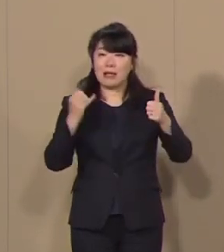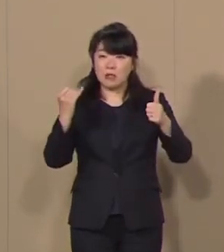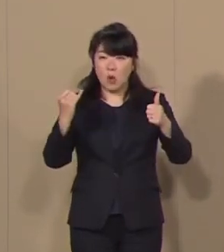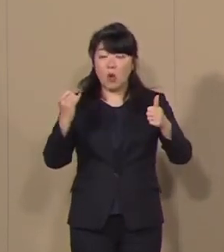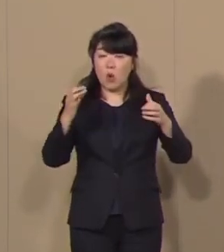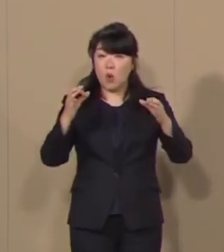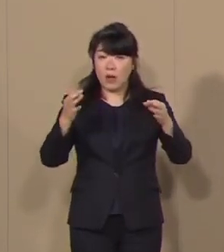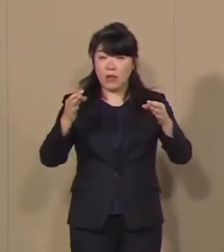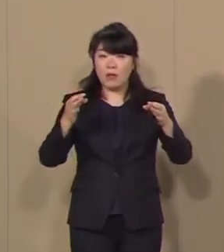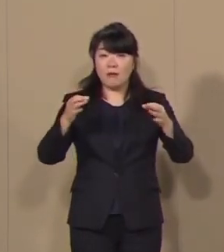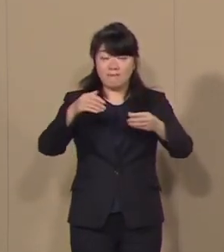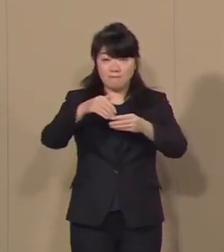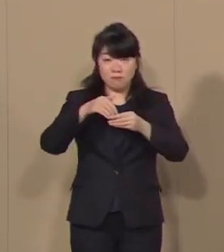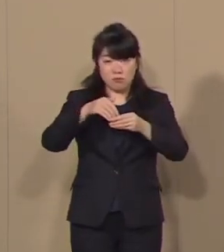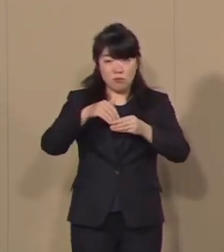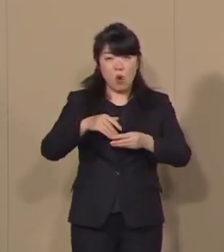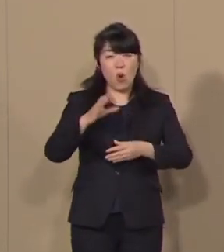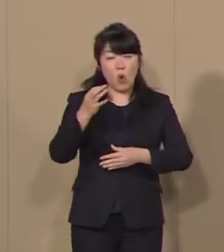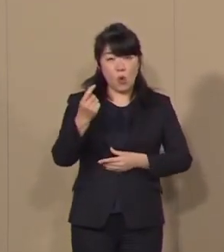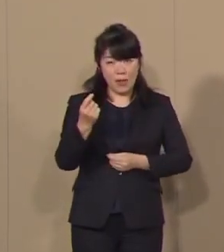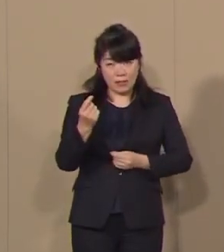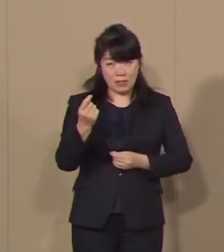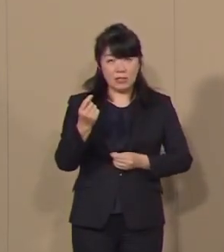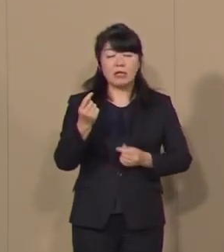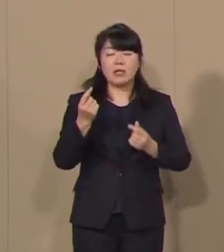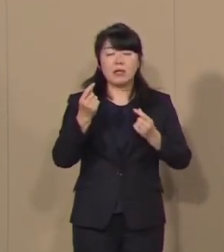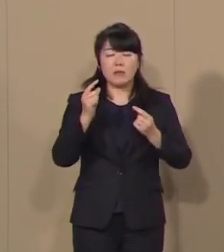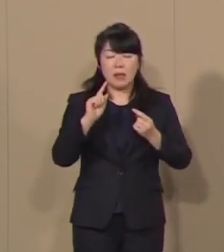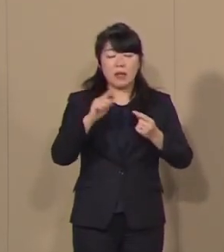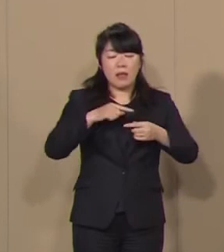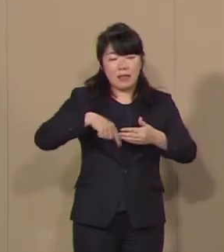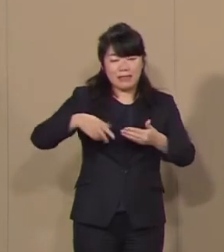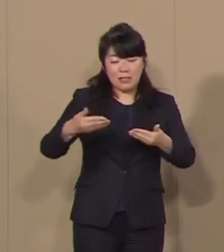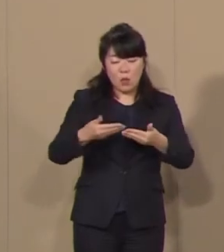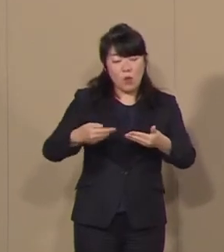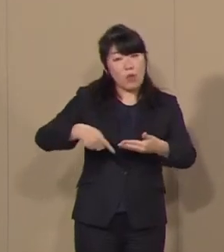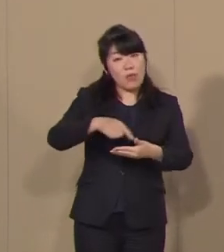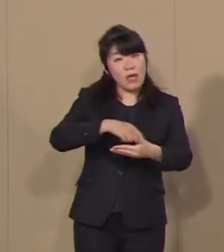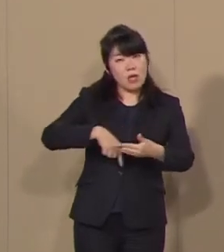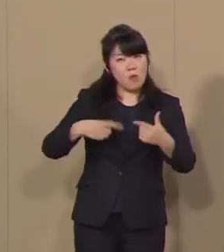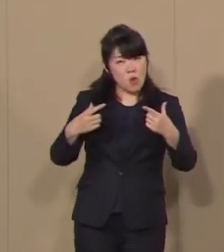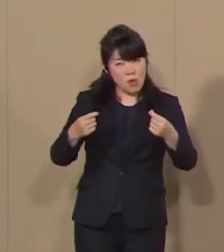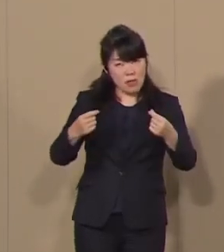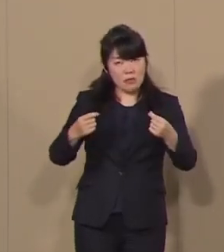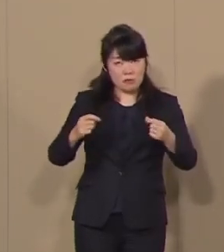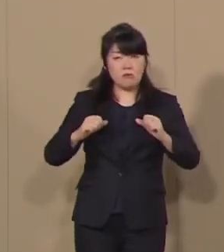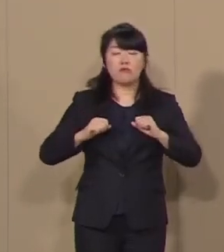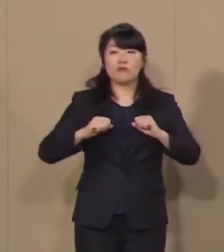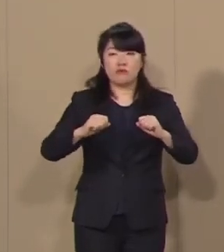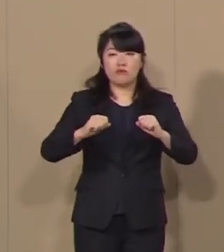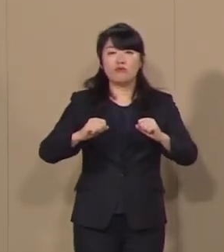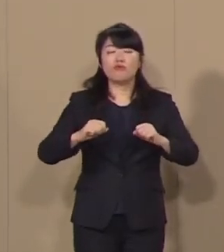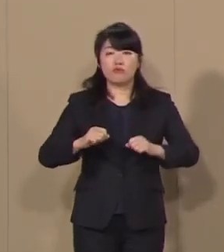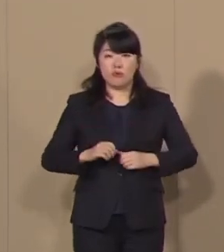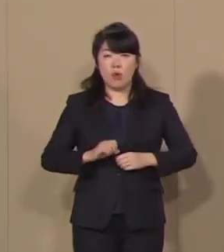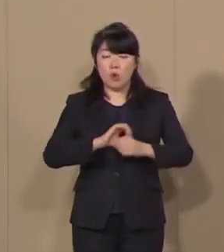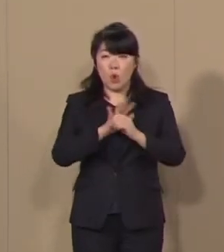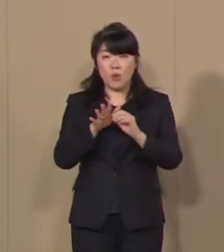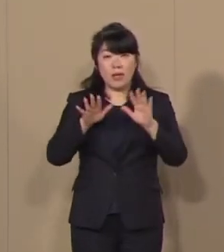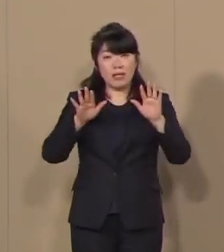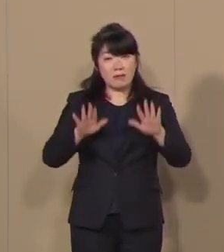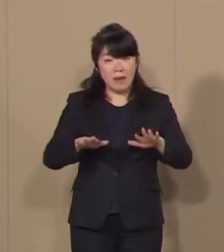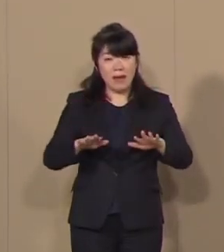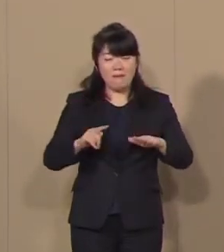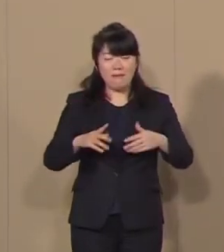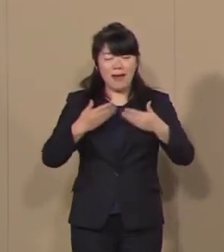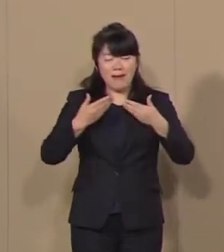同一価値同同同つ賃金を実現しますこの中の中人々が求めているのは安定し